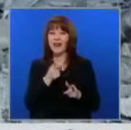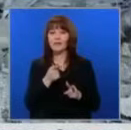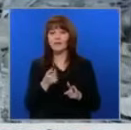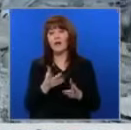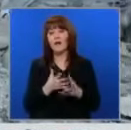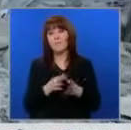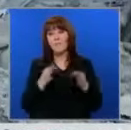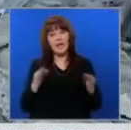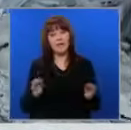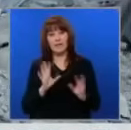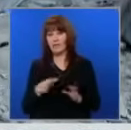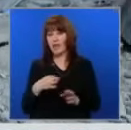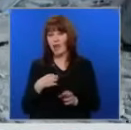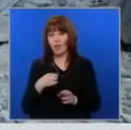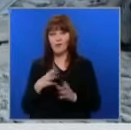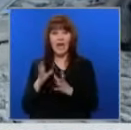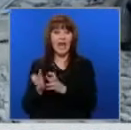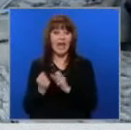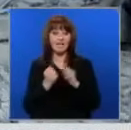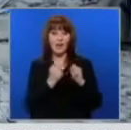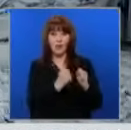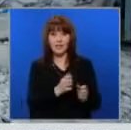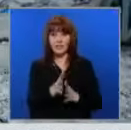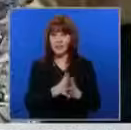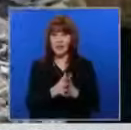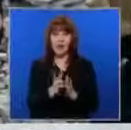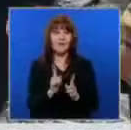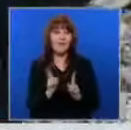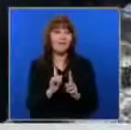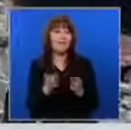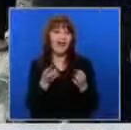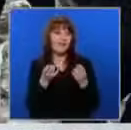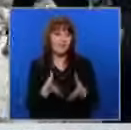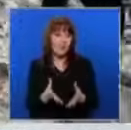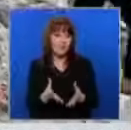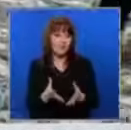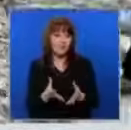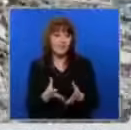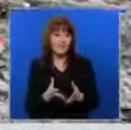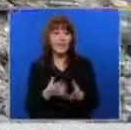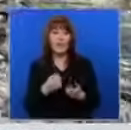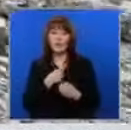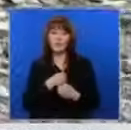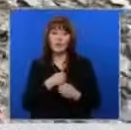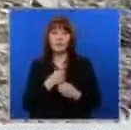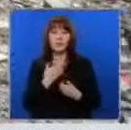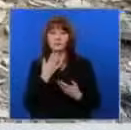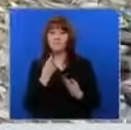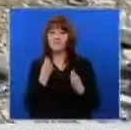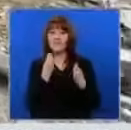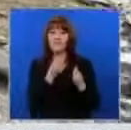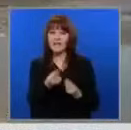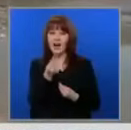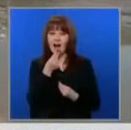прекалени. Евакуация на всички хора от Рафа е практически невъзможна, казват правозащитници. Все по-трудно става и осигуряването на